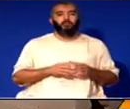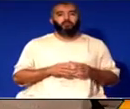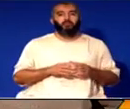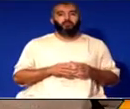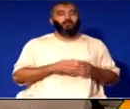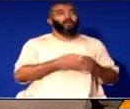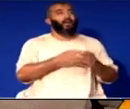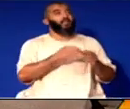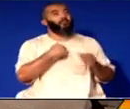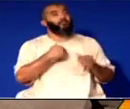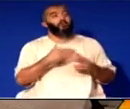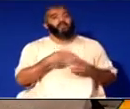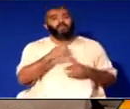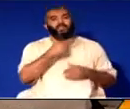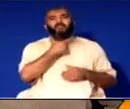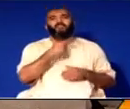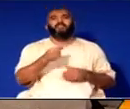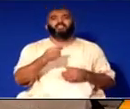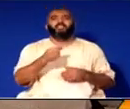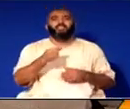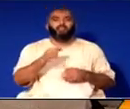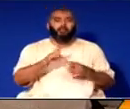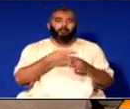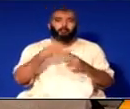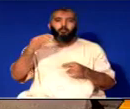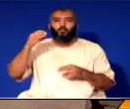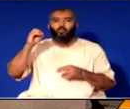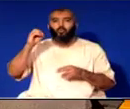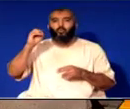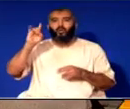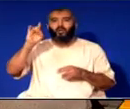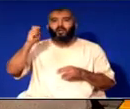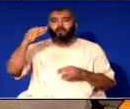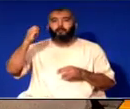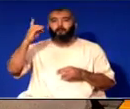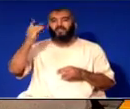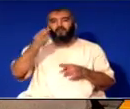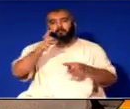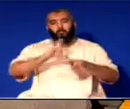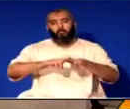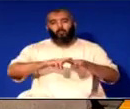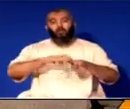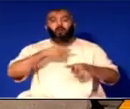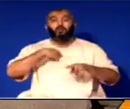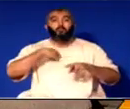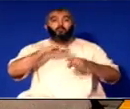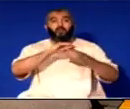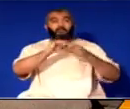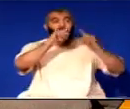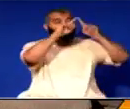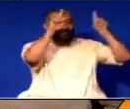متوفي. نعم. توفى لي في سنه 2014. دوك انايا